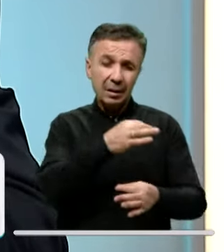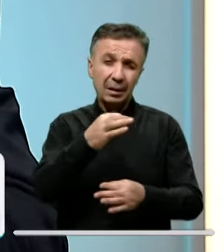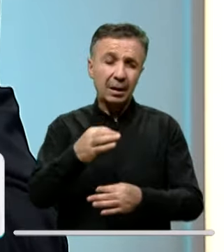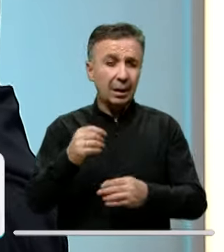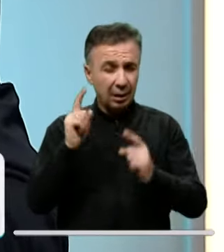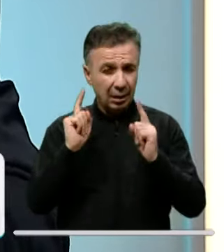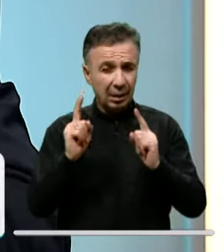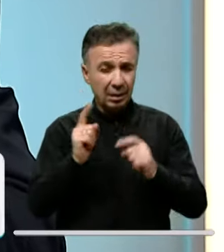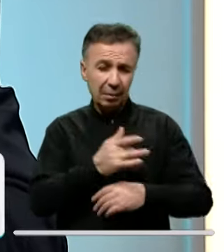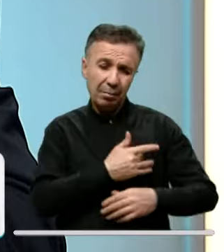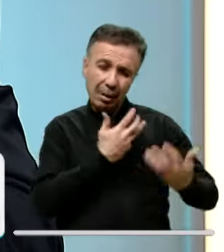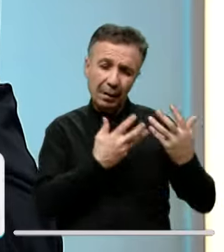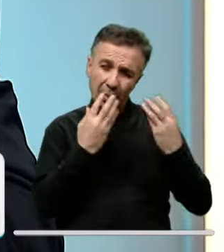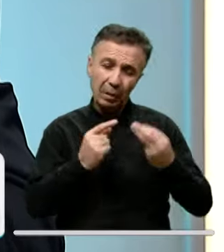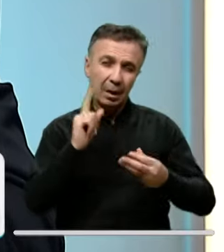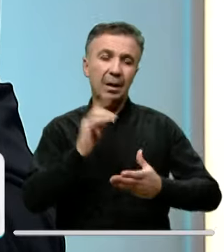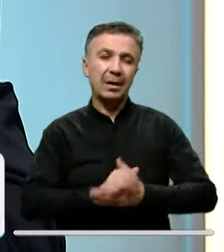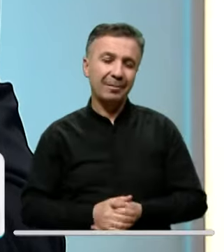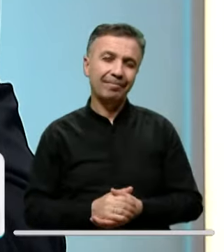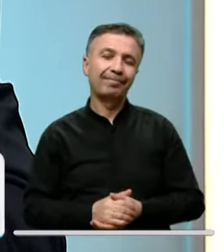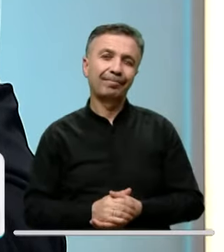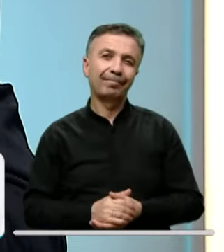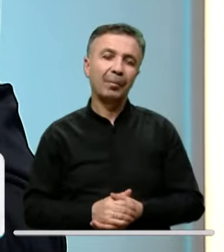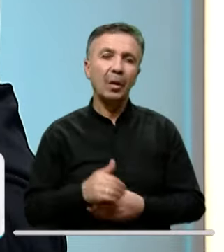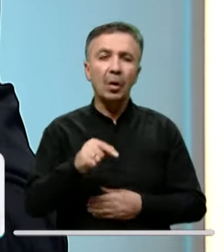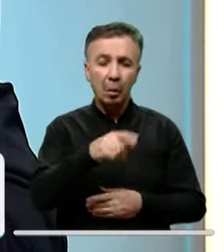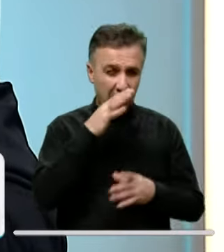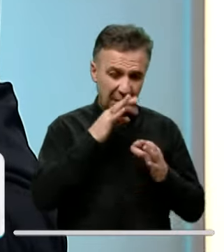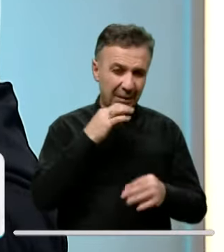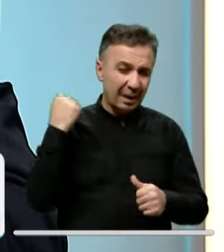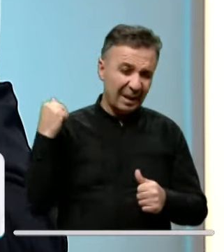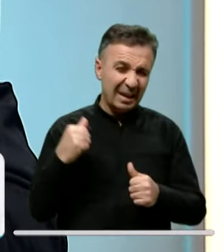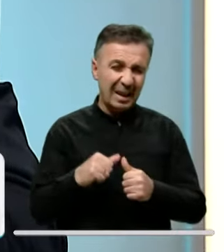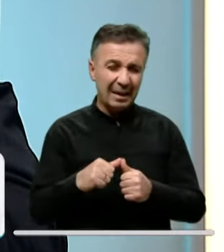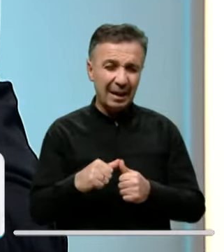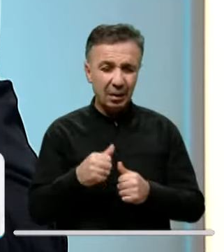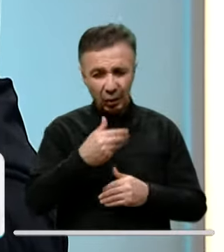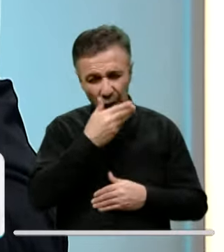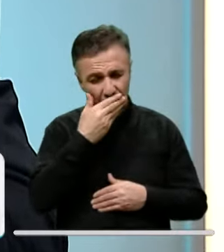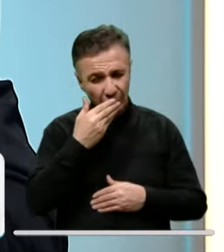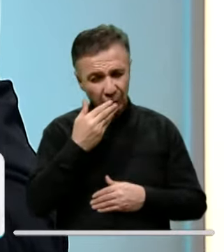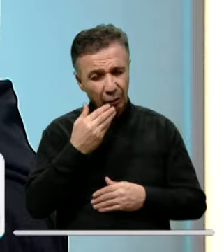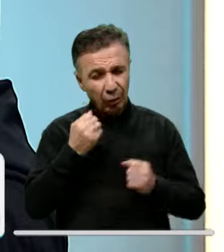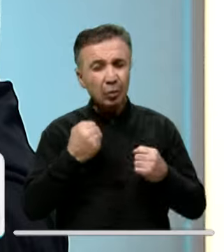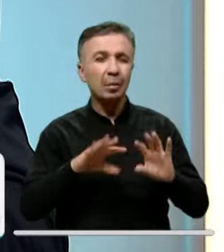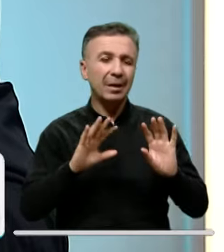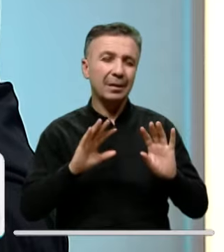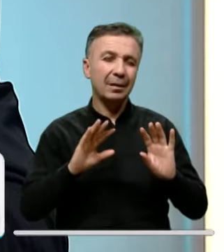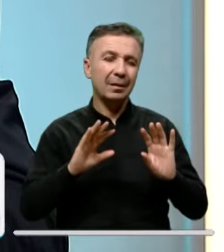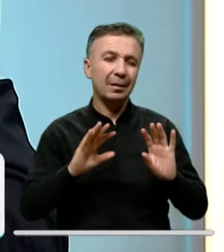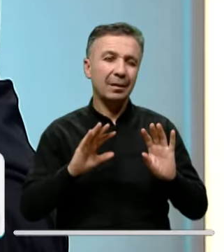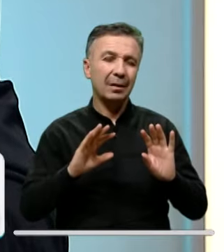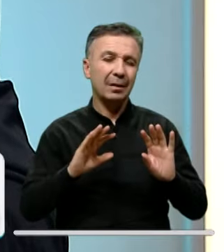merhametli olmak lazım yani bu Kimseye Yeniden başlatmak yerine bu kimse daha